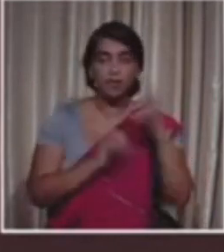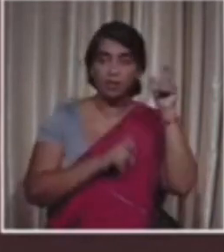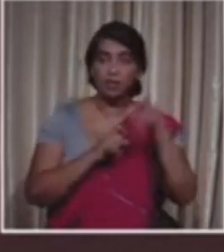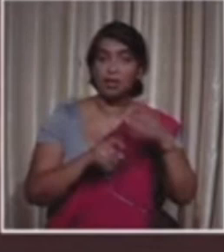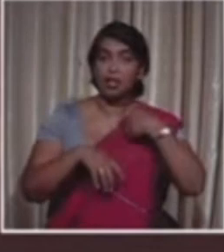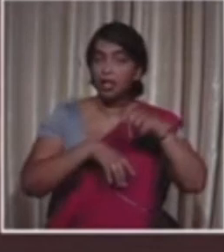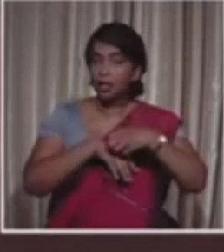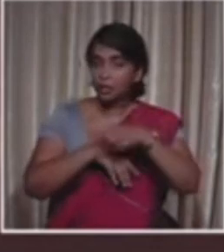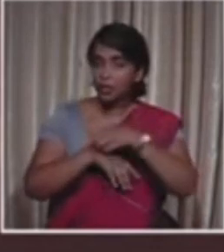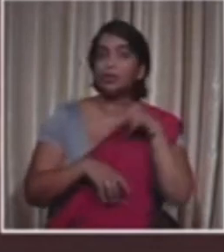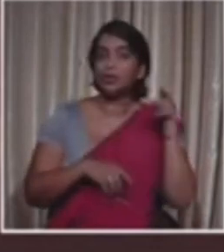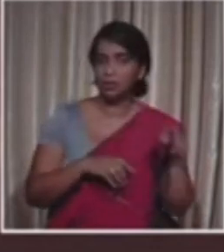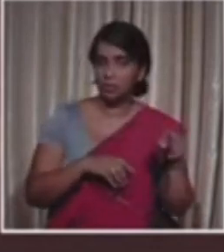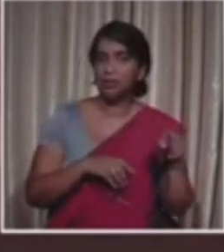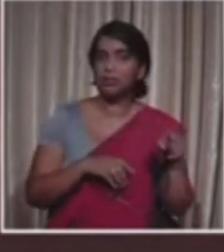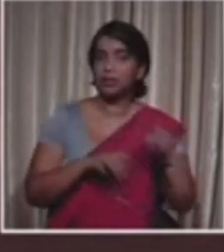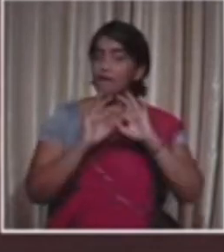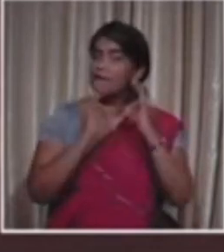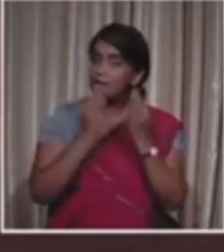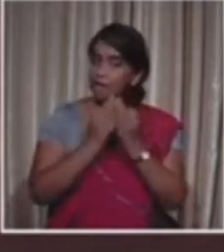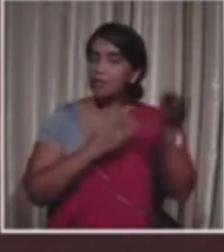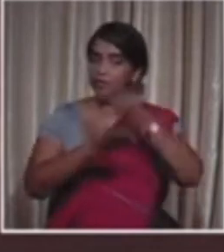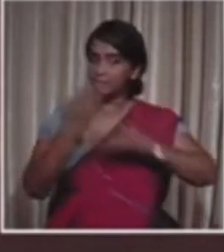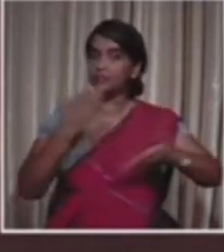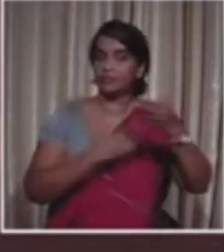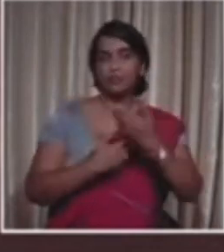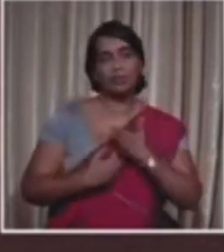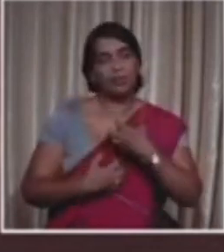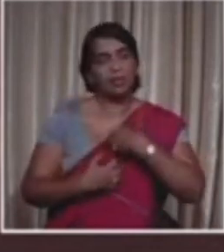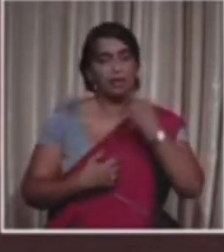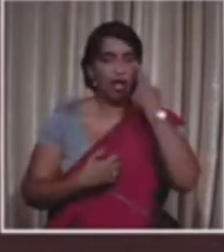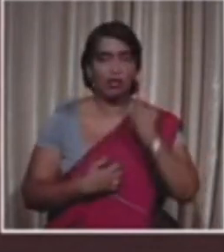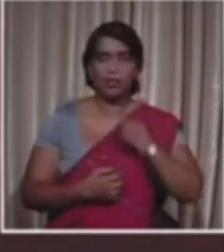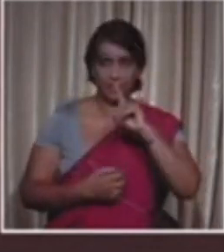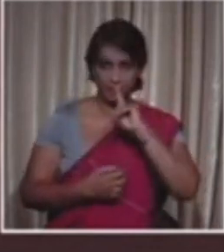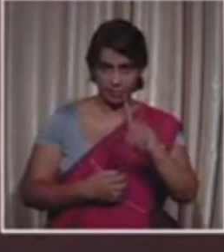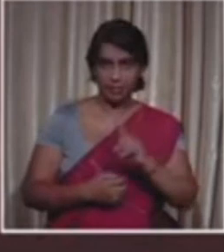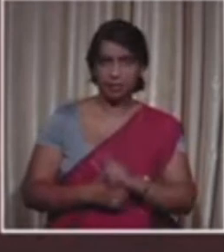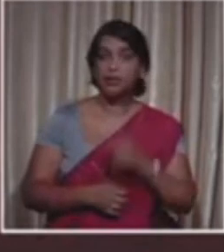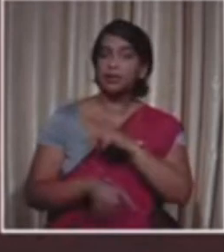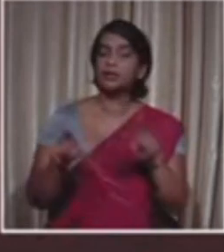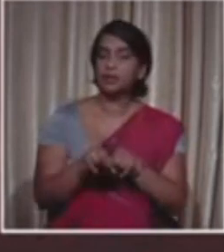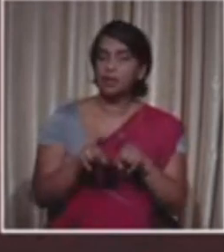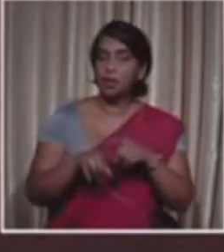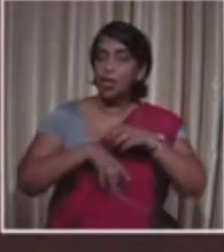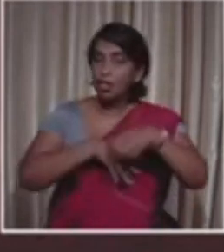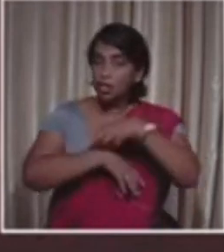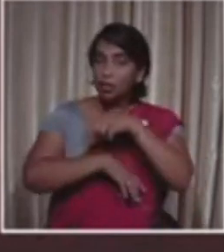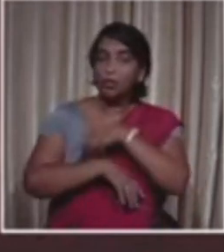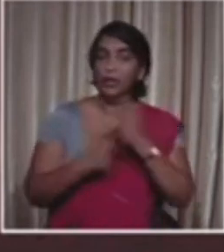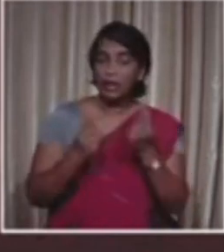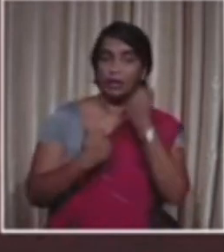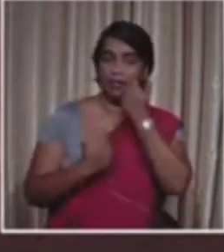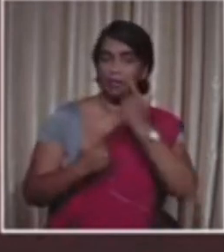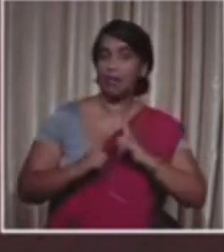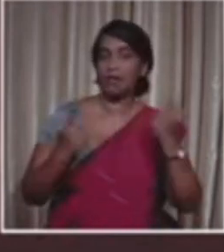සිද්ධියෙන් තුවාල ලැබූ අයටත් ඔවුන්ගේ පවුල්වල අයටත් අපේ කනගාටුව පළ කරනවා ඒකම තුවාල ලැබූ අයට ඉක්මන් සුවය